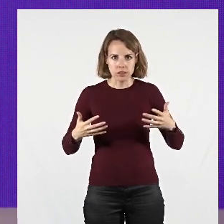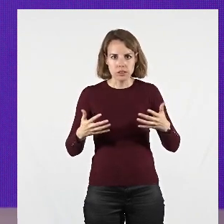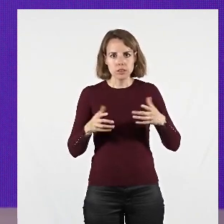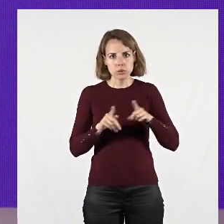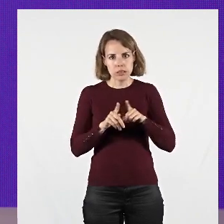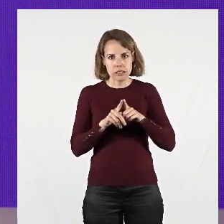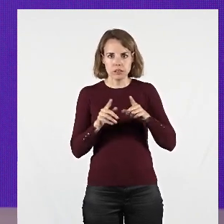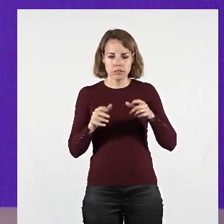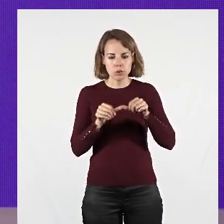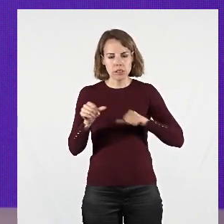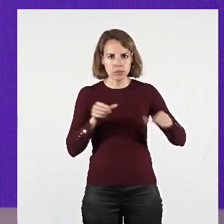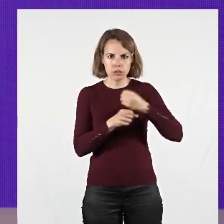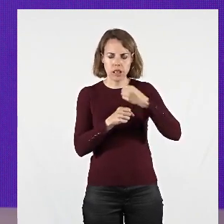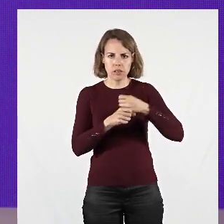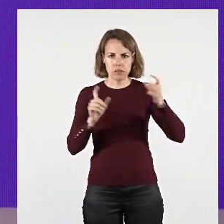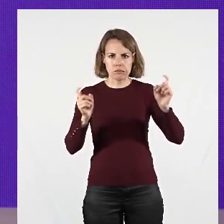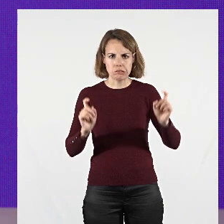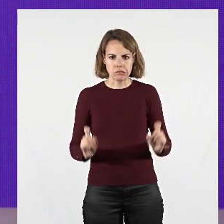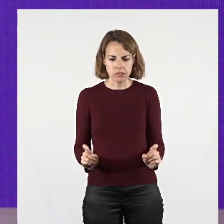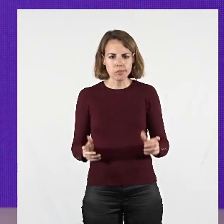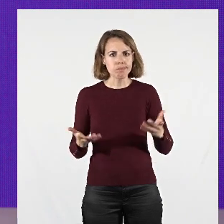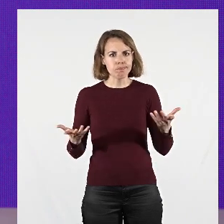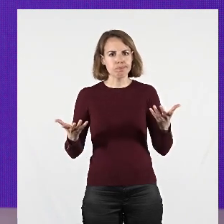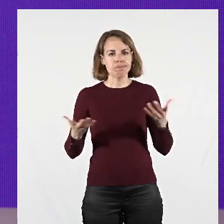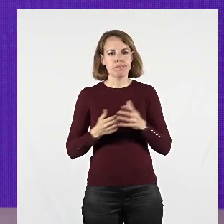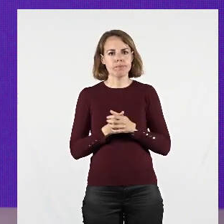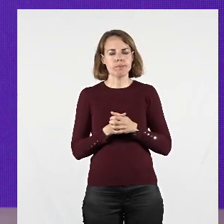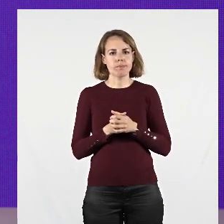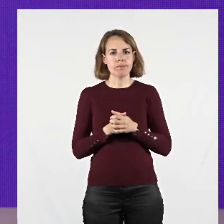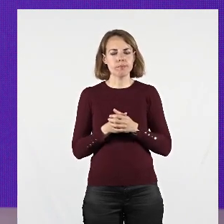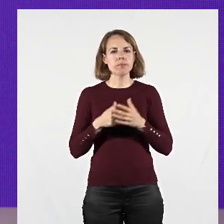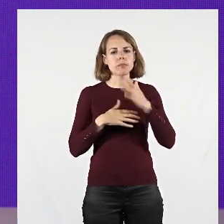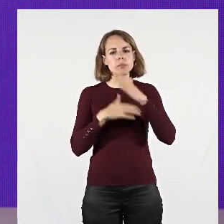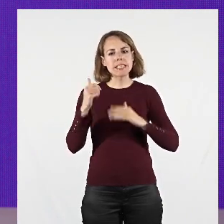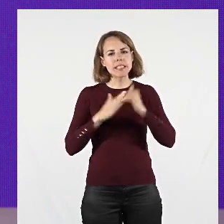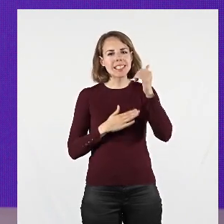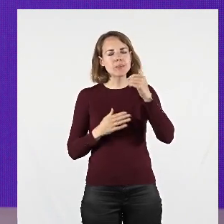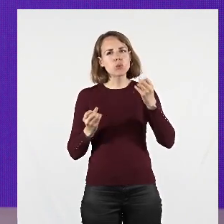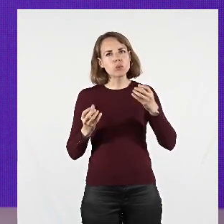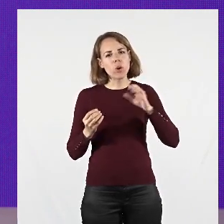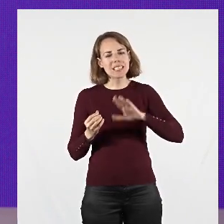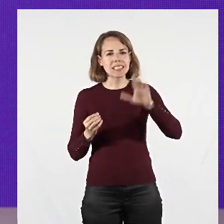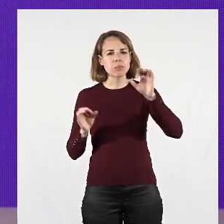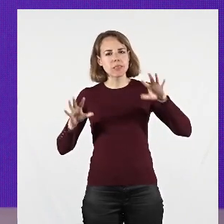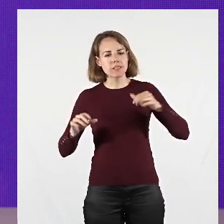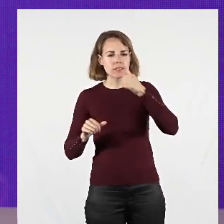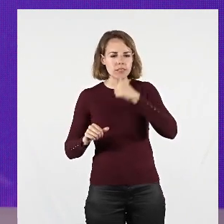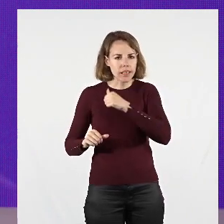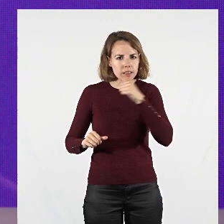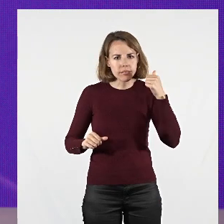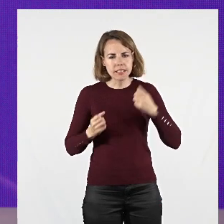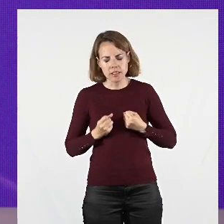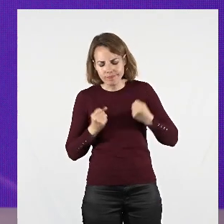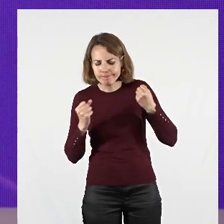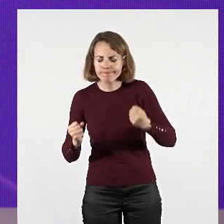dégradent, avec un exercice du métier qui se pense encore beaucoup dans une posture sacrificielle au service